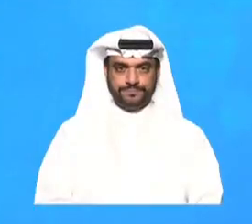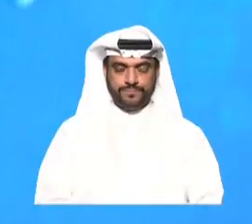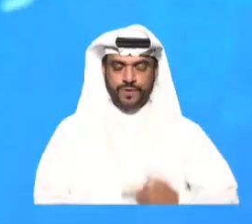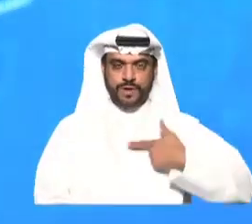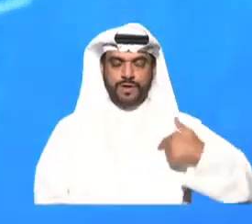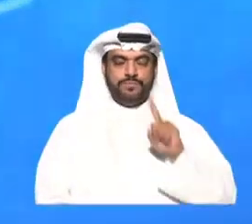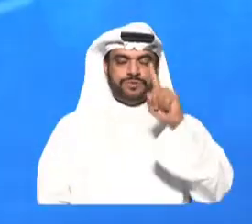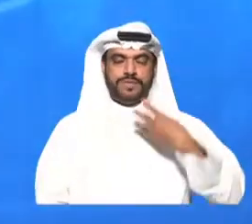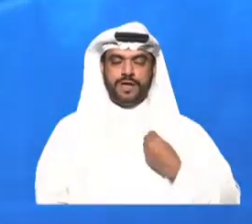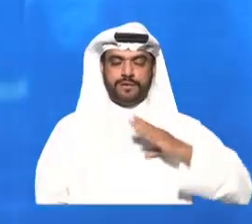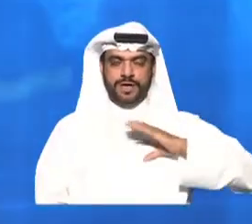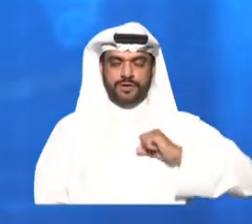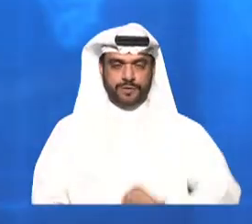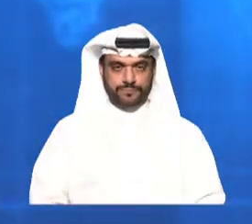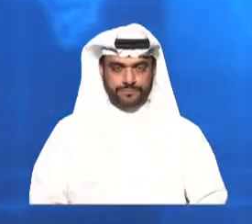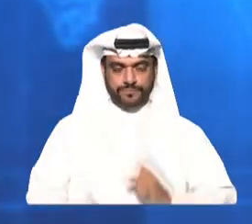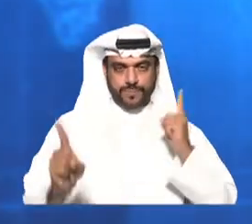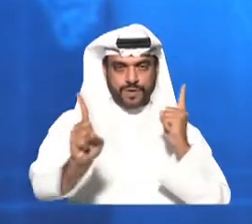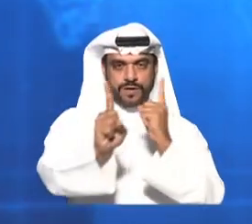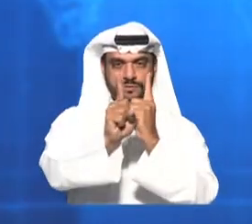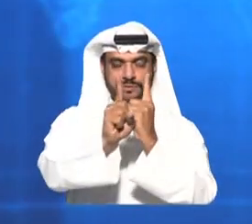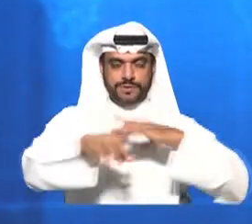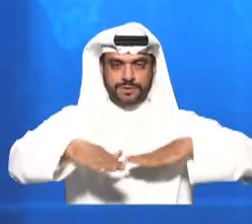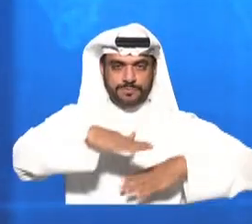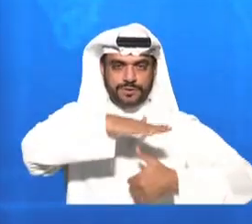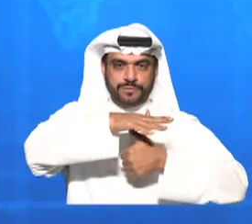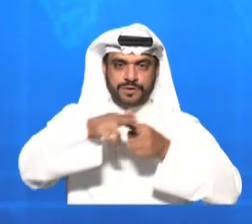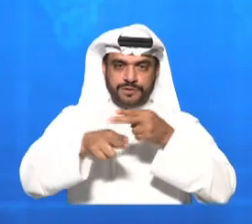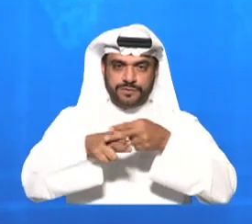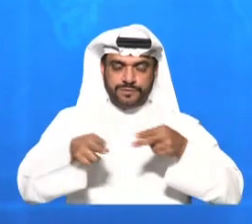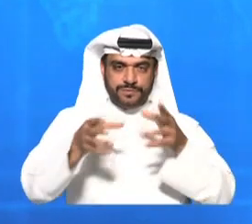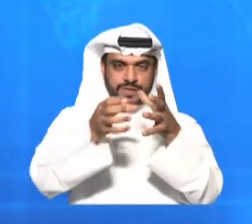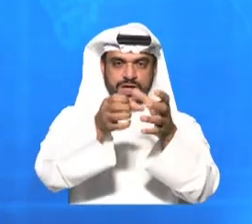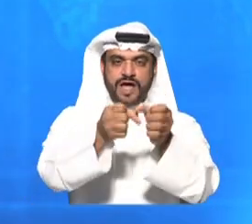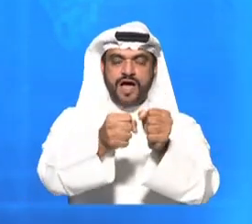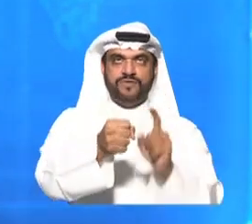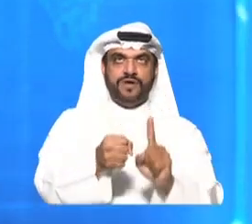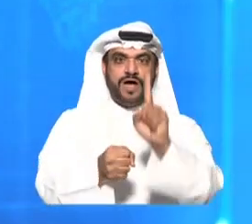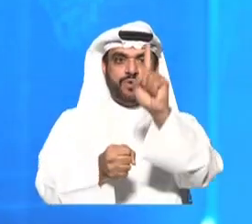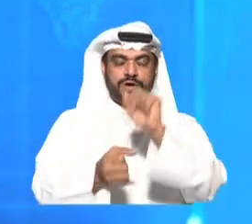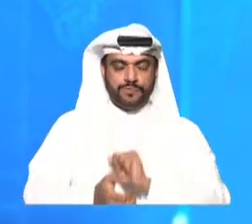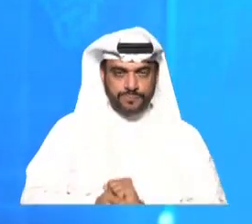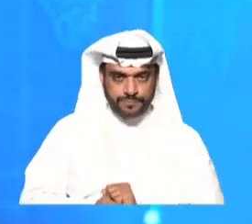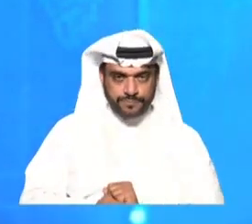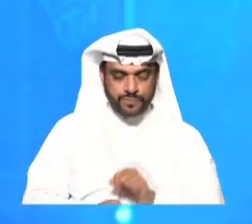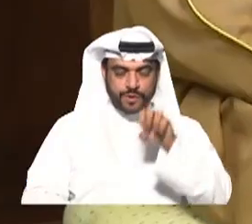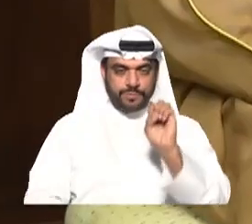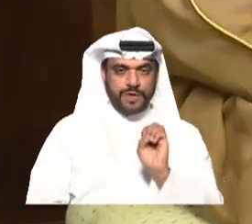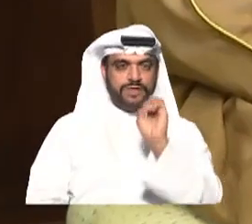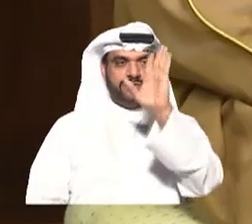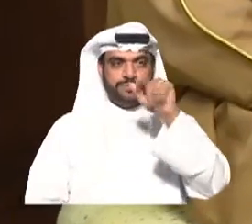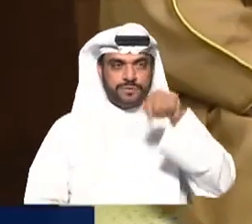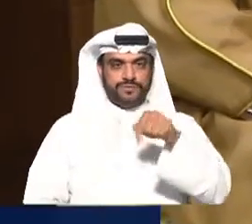بسم الله الرحمن الرحيم. استقبل حضرة صاحب السمو أمير البلاد الشيخ صباح الأحمد الجابر الصباح حفظه الله